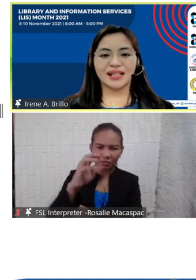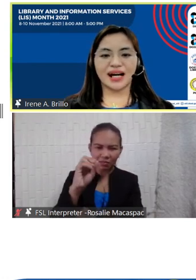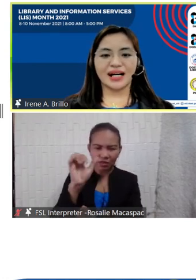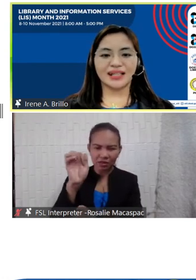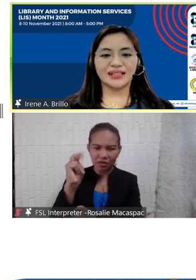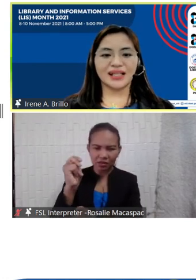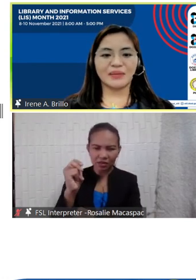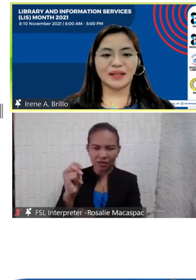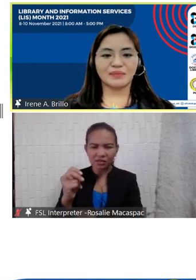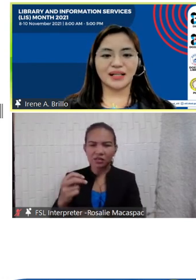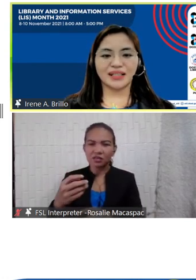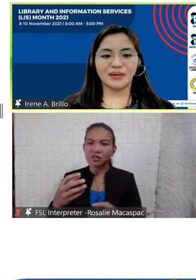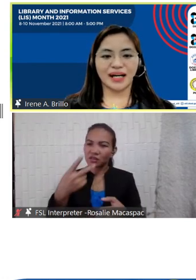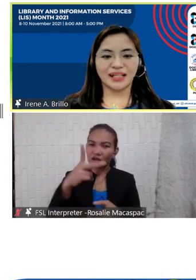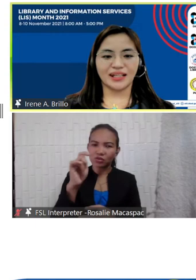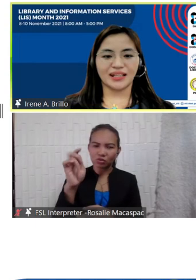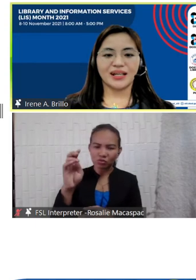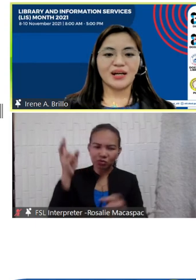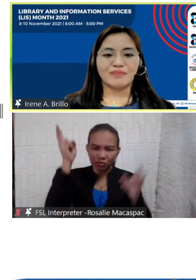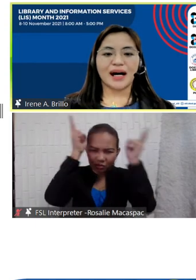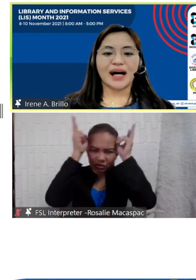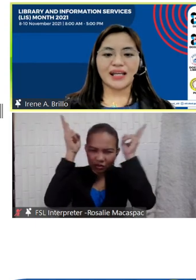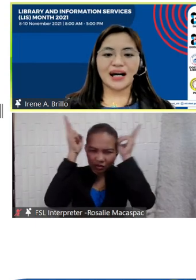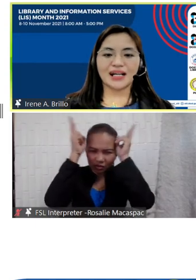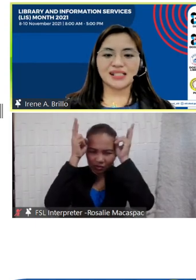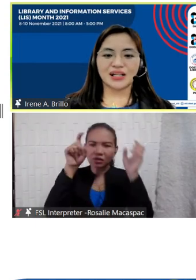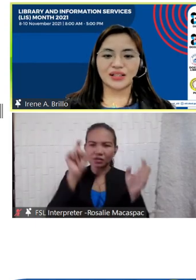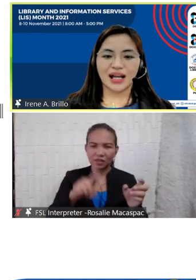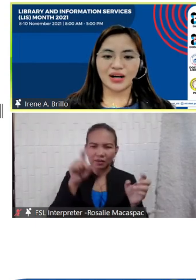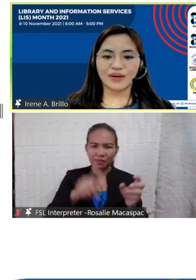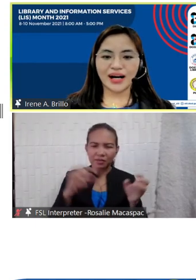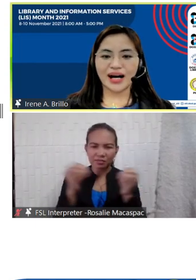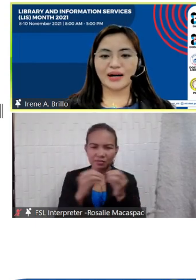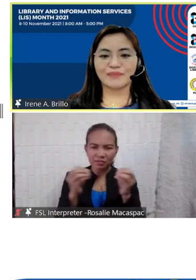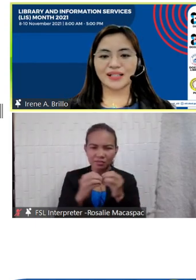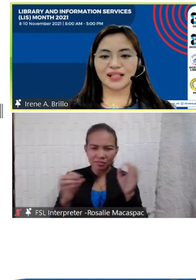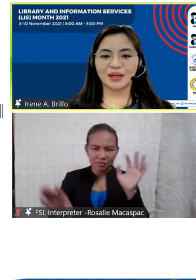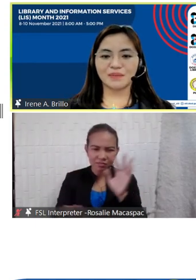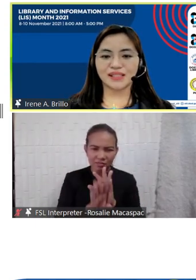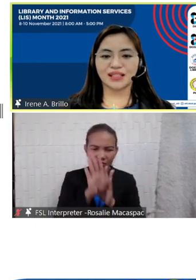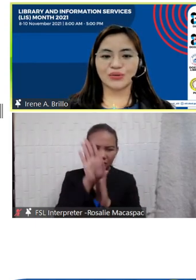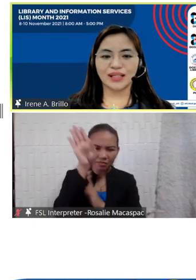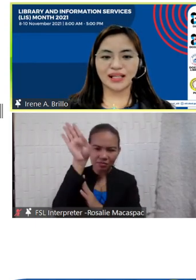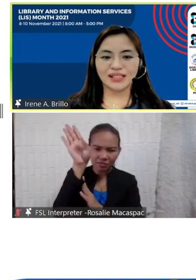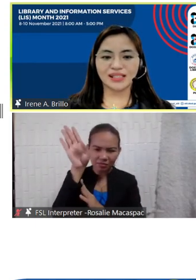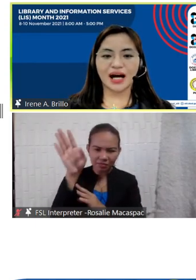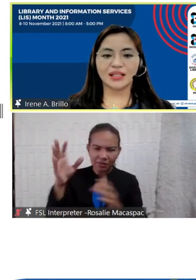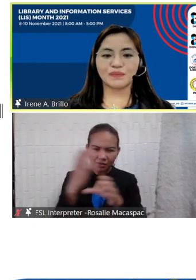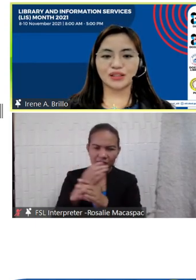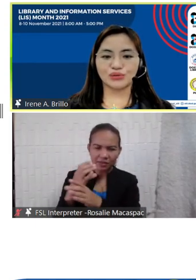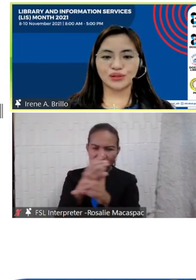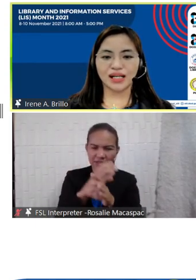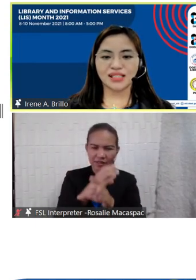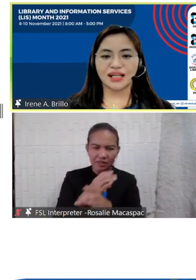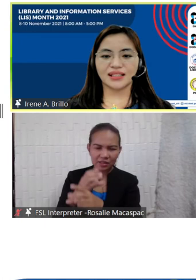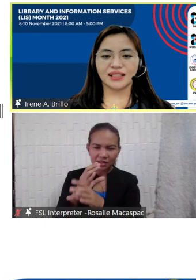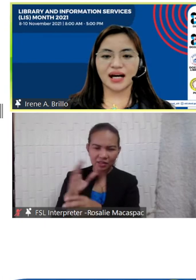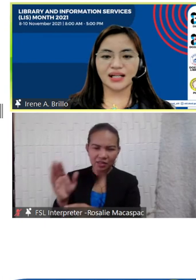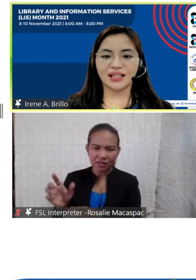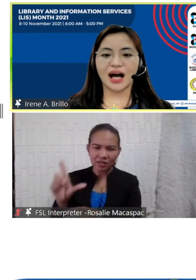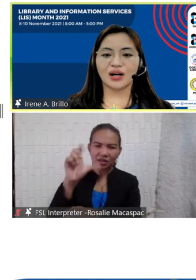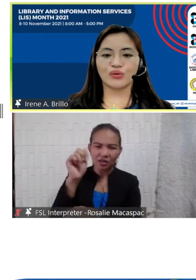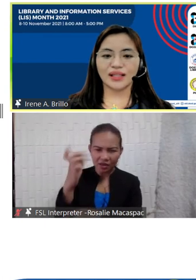na sariling atin dapat pagyamanin. Pangangalaga sa lawa, ang pagsagip sa tawilis at pagtuklas